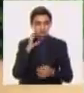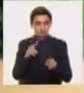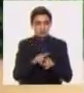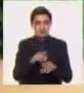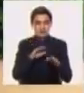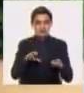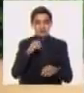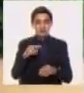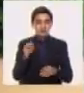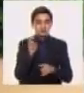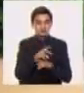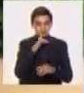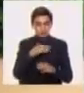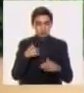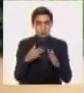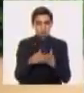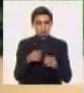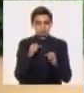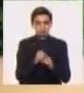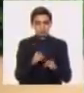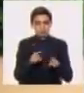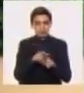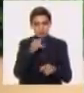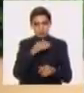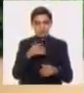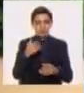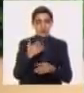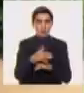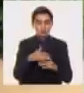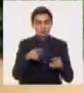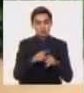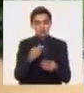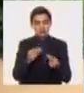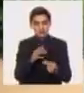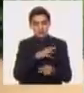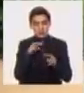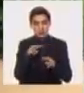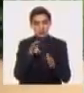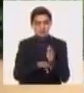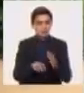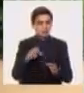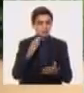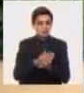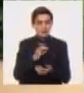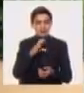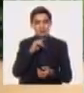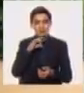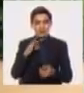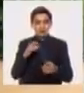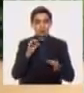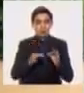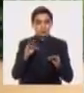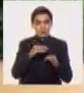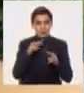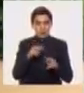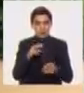балабақшаға бармаса, үйге қамап қойып отыра алмаймыз. Олар ауладағы ойын алаңдарда ойнайды. Ол жерде бақылаусыз. Қажетті санитарлық нормалар